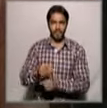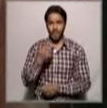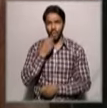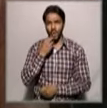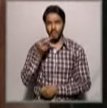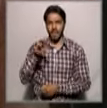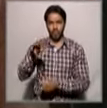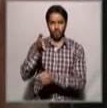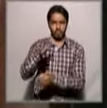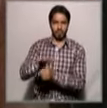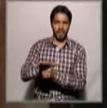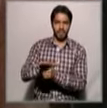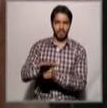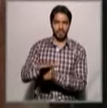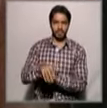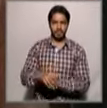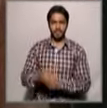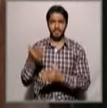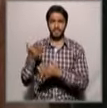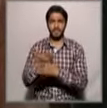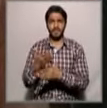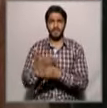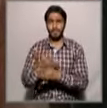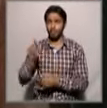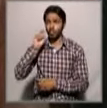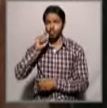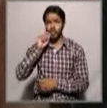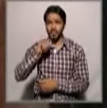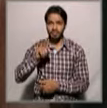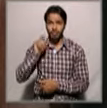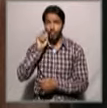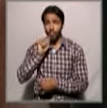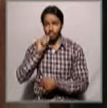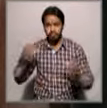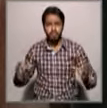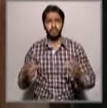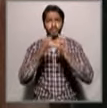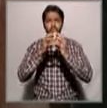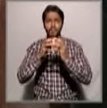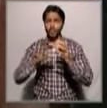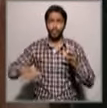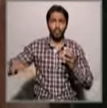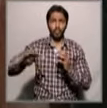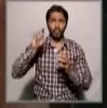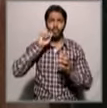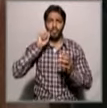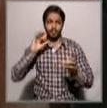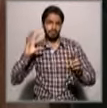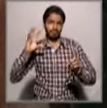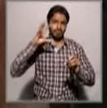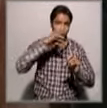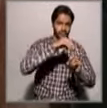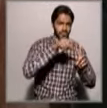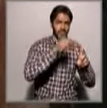الله يرحمه مات قتيلا تقريبا. حضرتك أنا دايما بسأل مع حضرتك. نعم. فحضرتك أنا وأنا